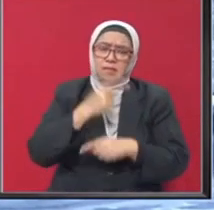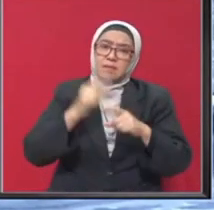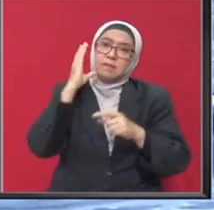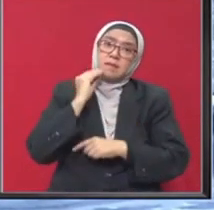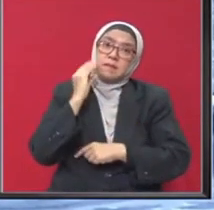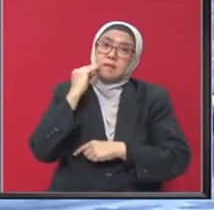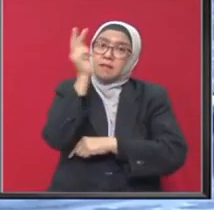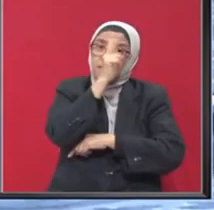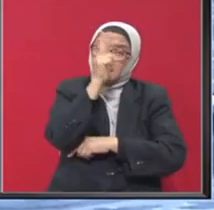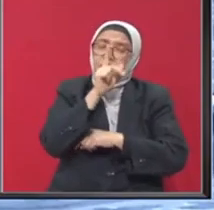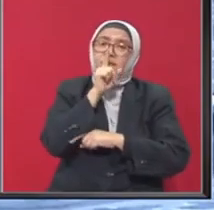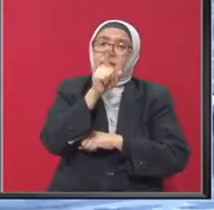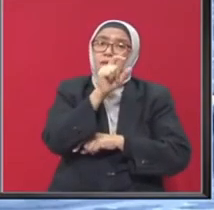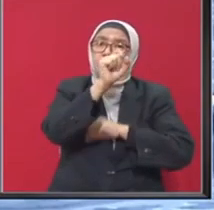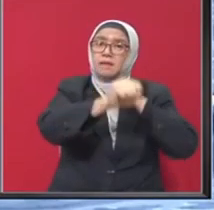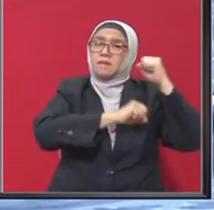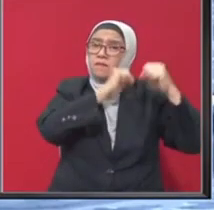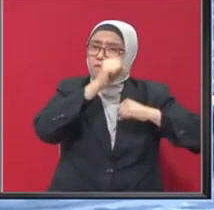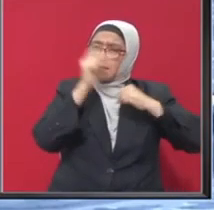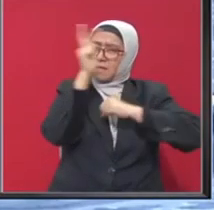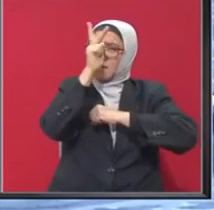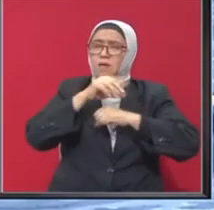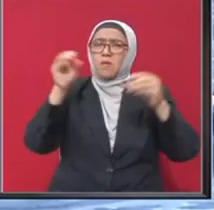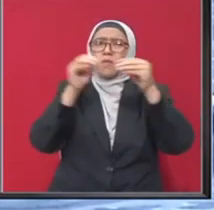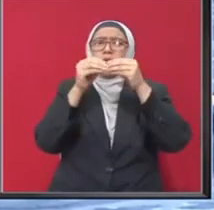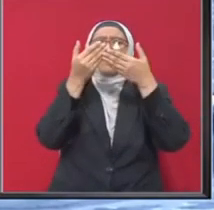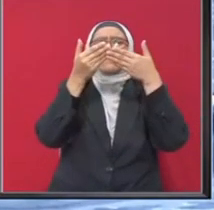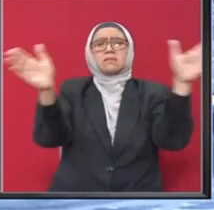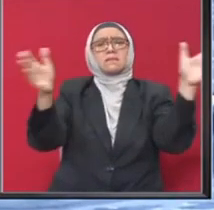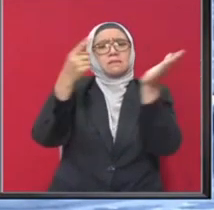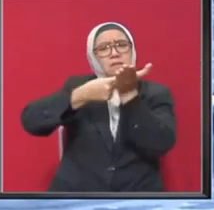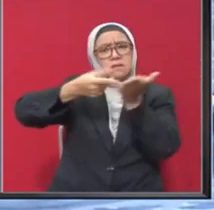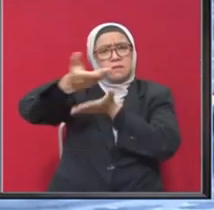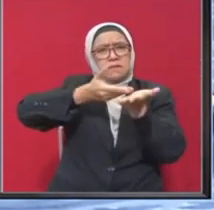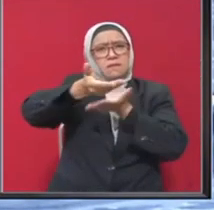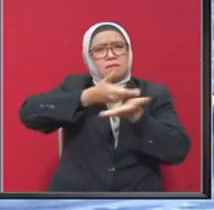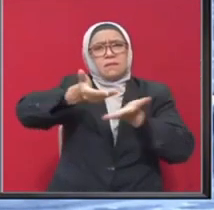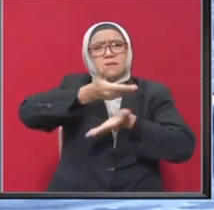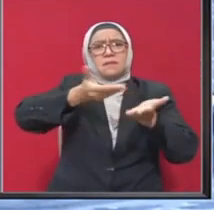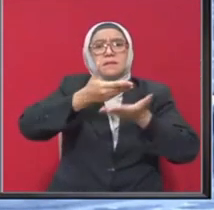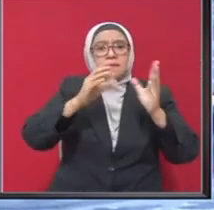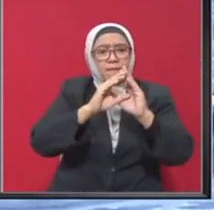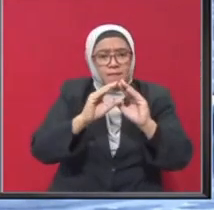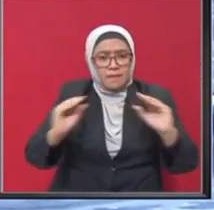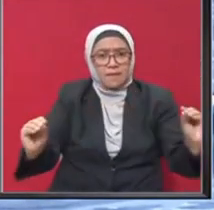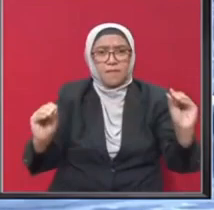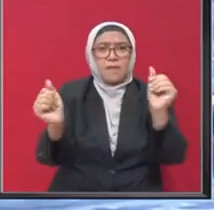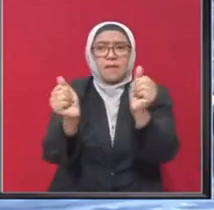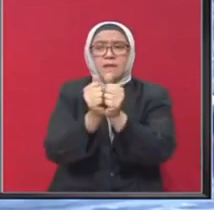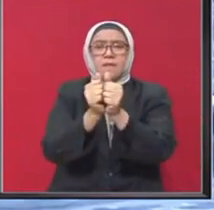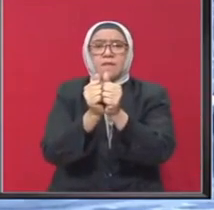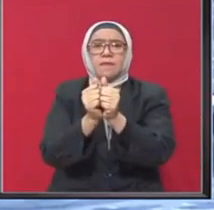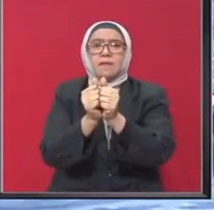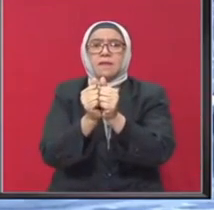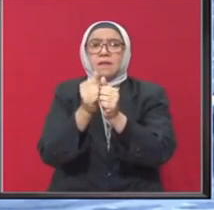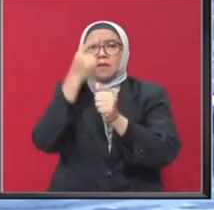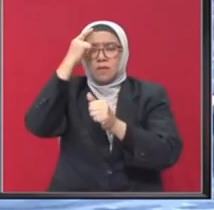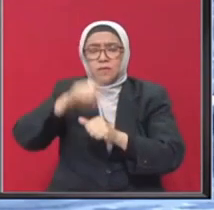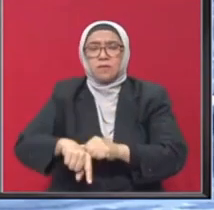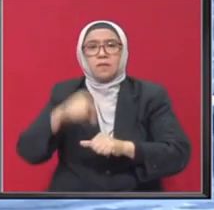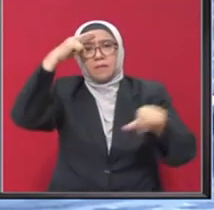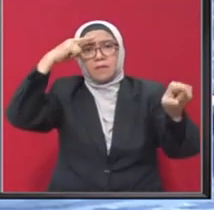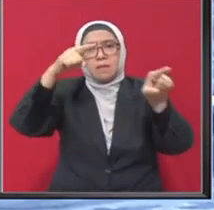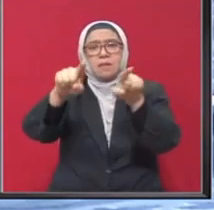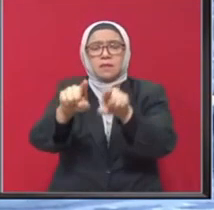terbuka untuk setiap Semeru ding kenopo penyelesaian dengan nantinya izin foem Iqbal